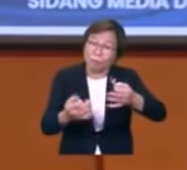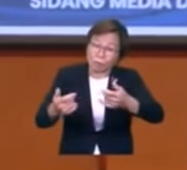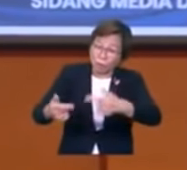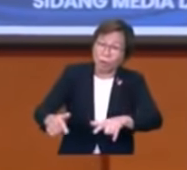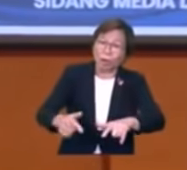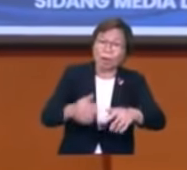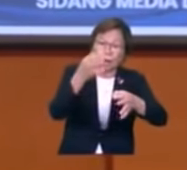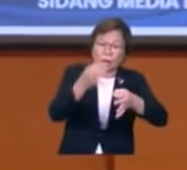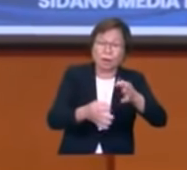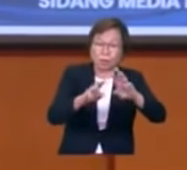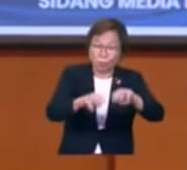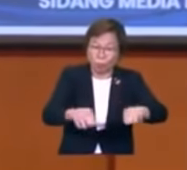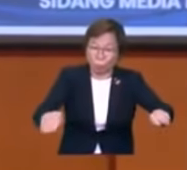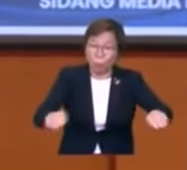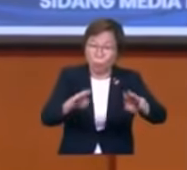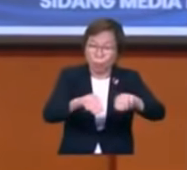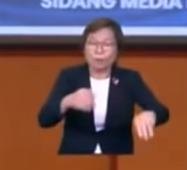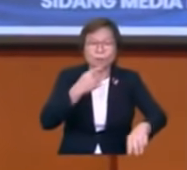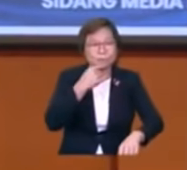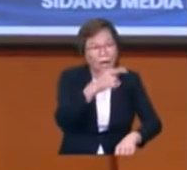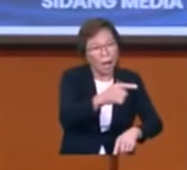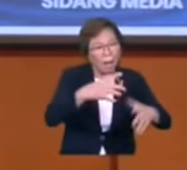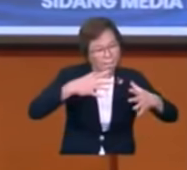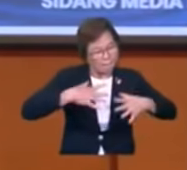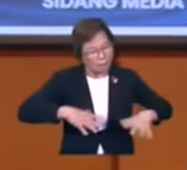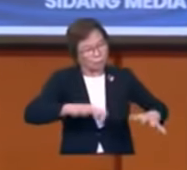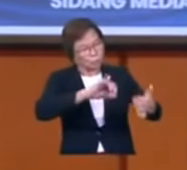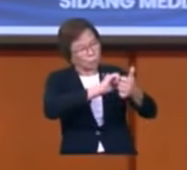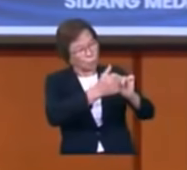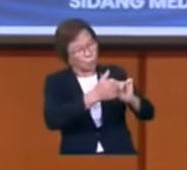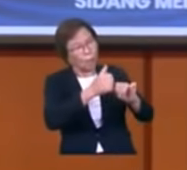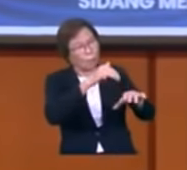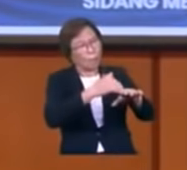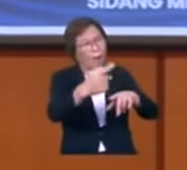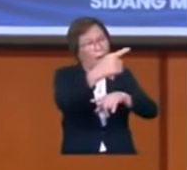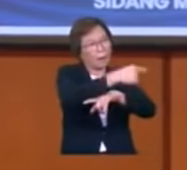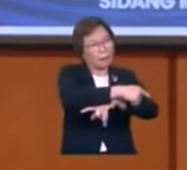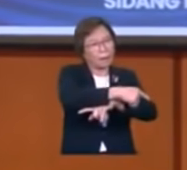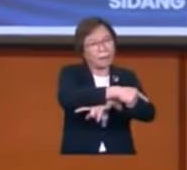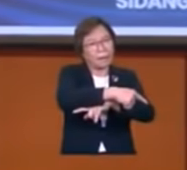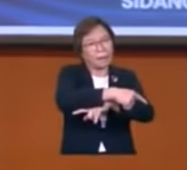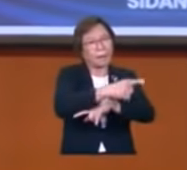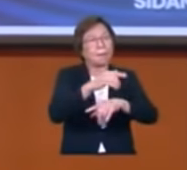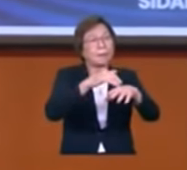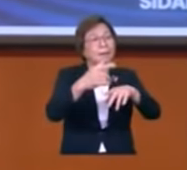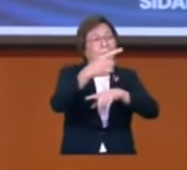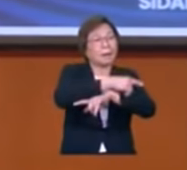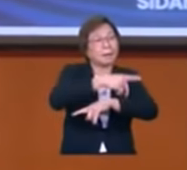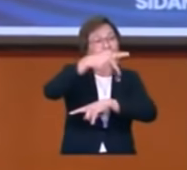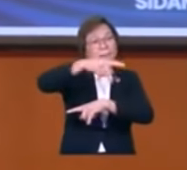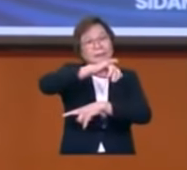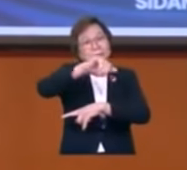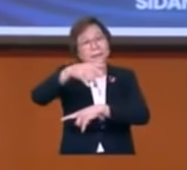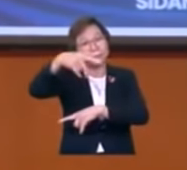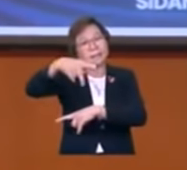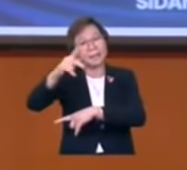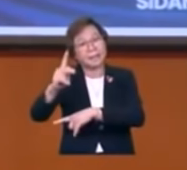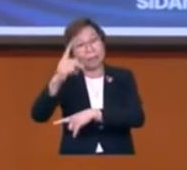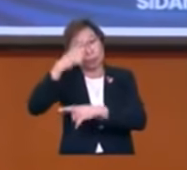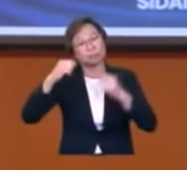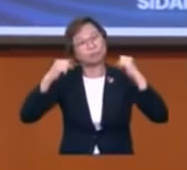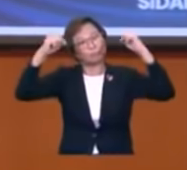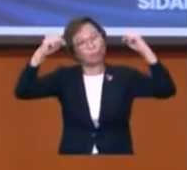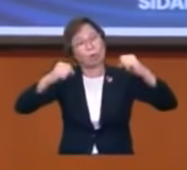dibenarkan oleh mereka akan diminta untuk memakai pakai sukan pada hari PJK pjg Pique bagi